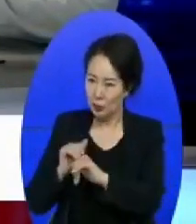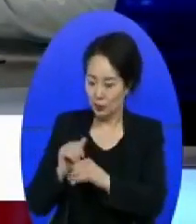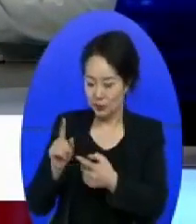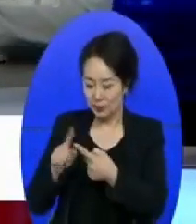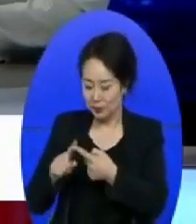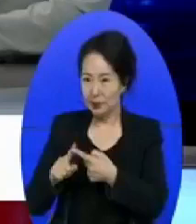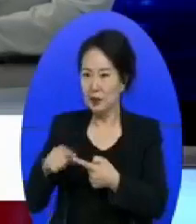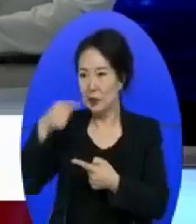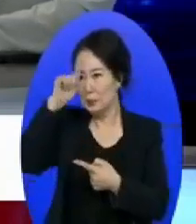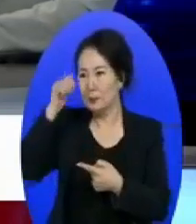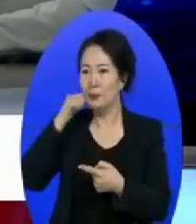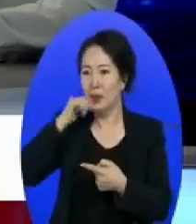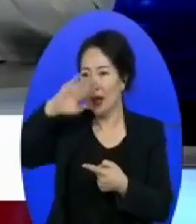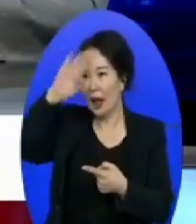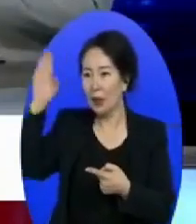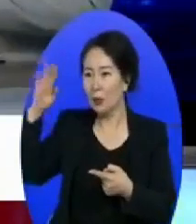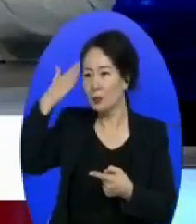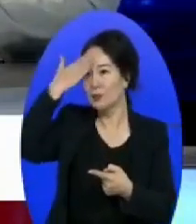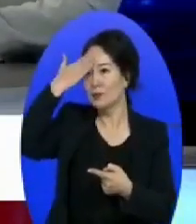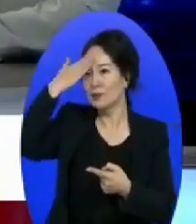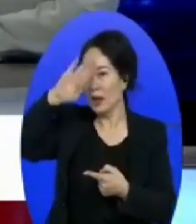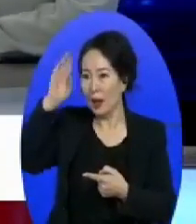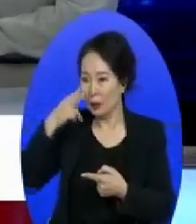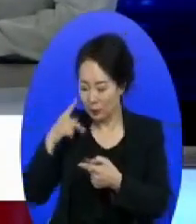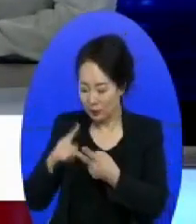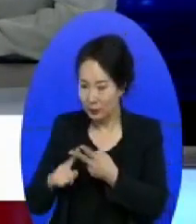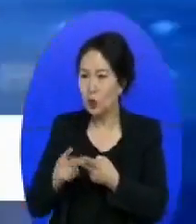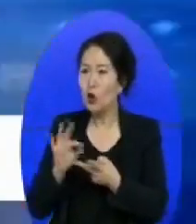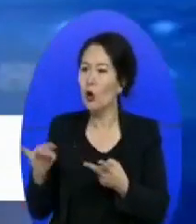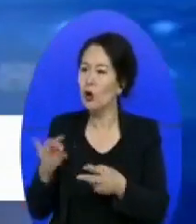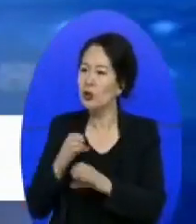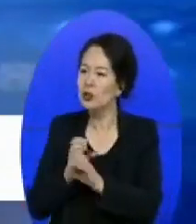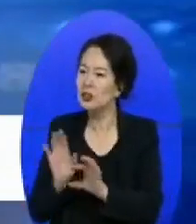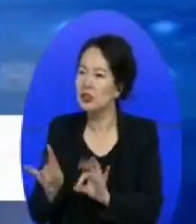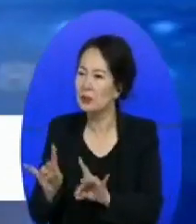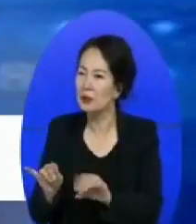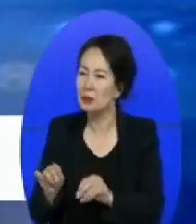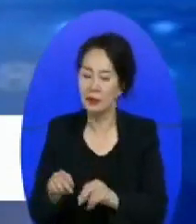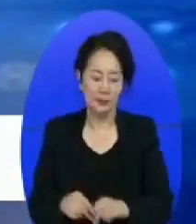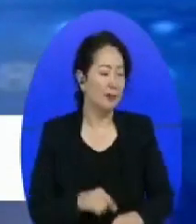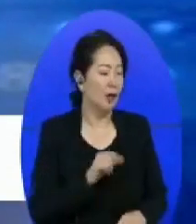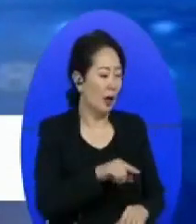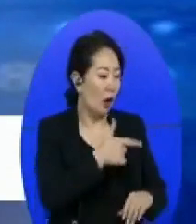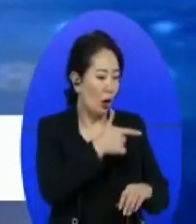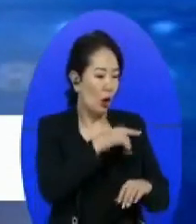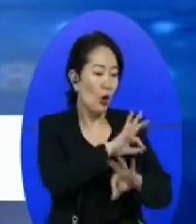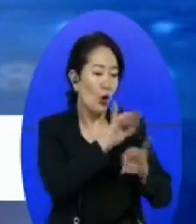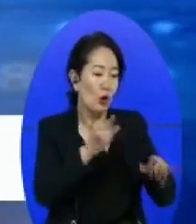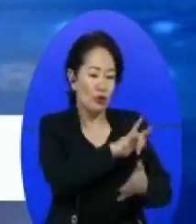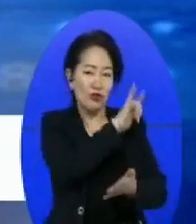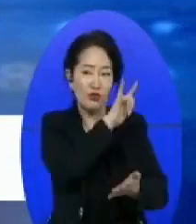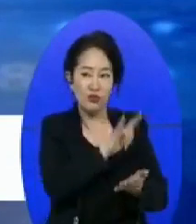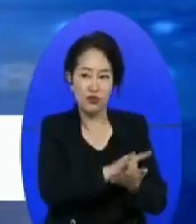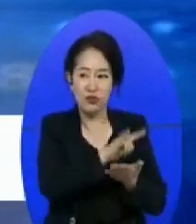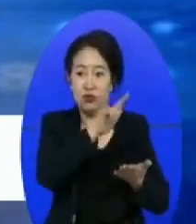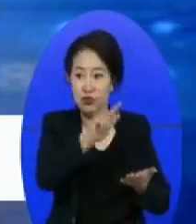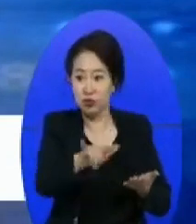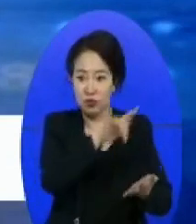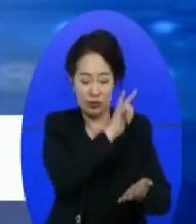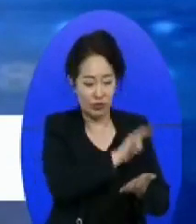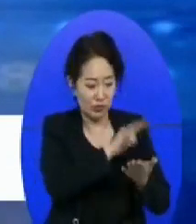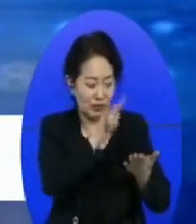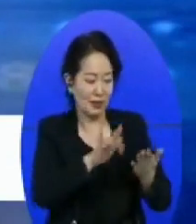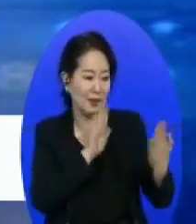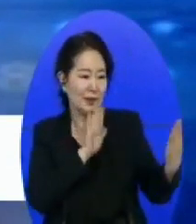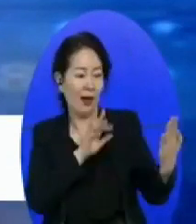хэмжих өөр бас ямар одоо асуумж шинжилгээндээ авчаа юм. За, голомттой бүсэс гадна бусад рейсийн онгоцнуудад бол бас термог зайнаас